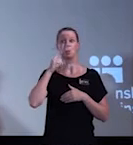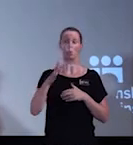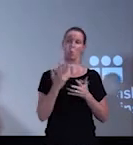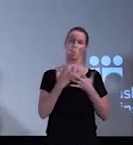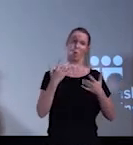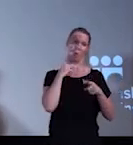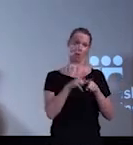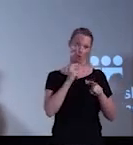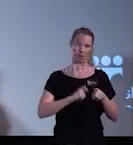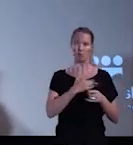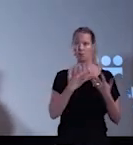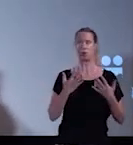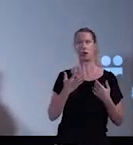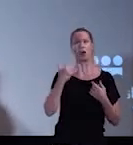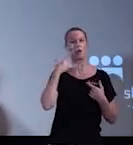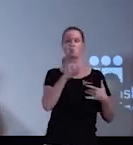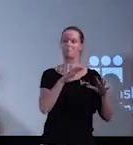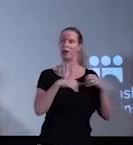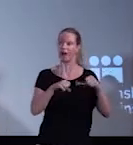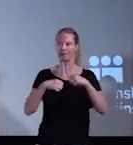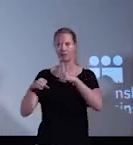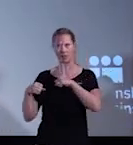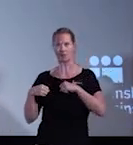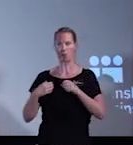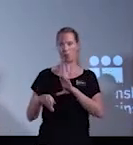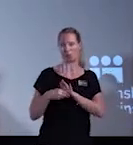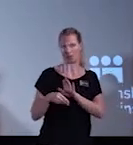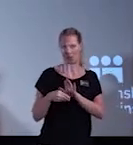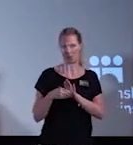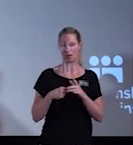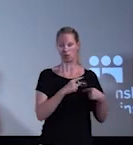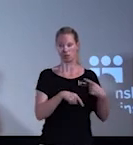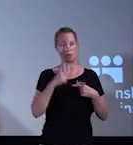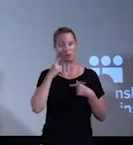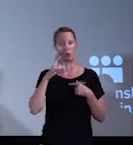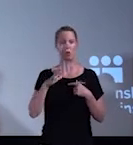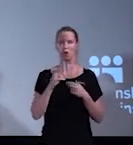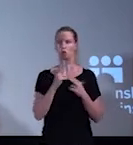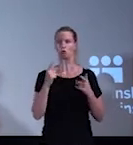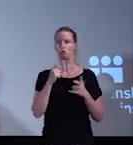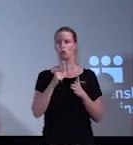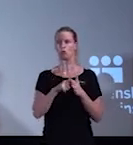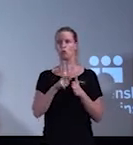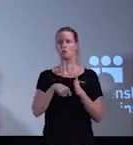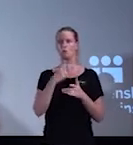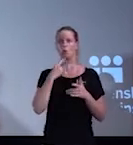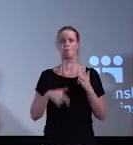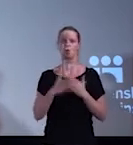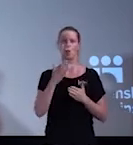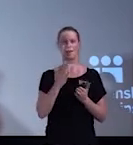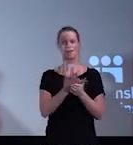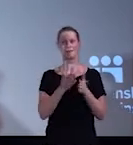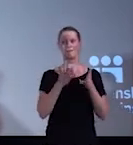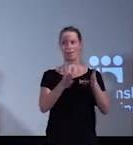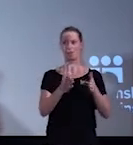många med mig tror inte, alla de som varit aktiva och bidragit också till den här processen tror inte att ett nytt filmavtal är vägen ut.